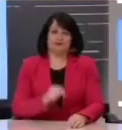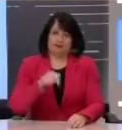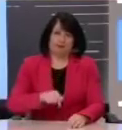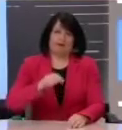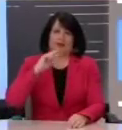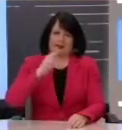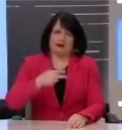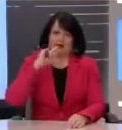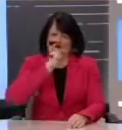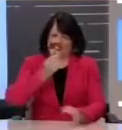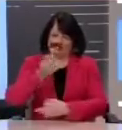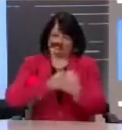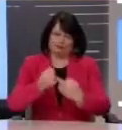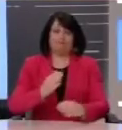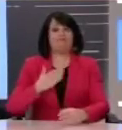Ευχαριστώ κύριε Πρόεδρε.